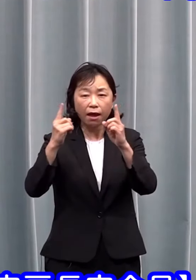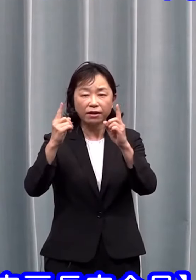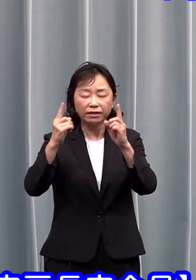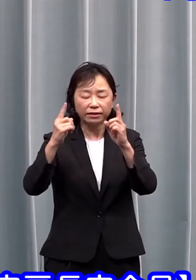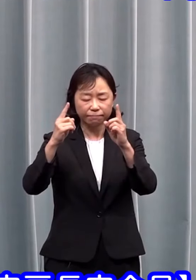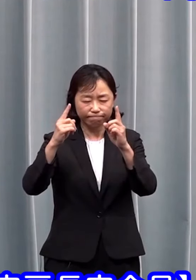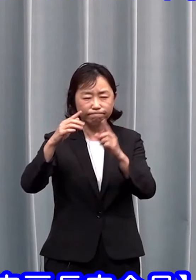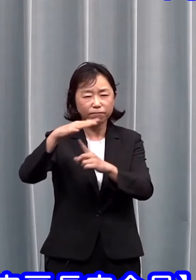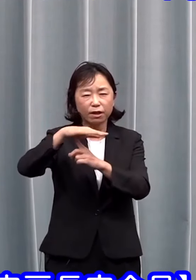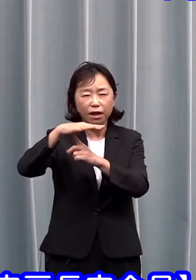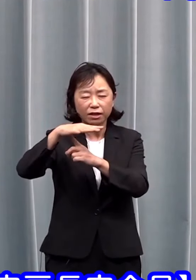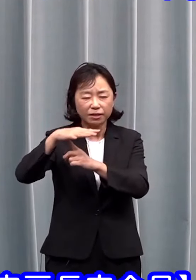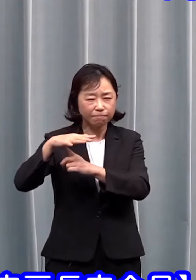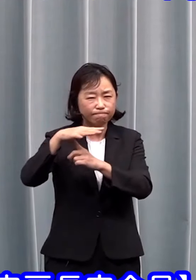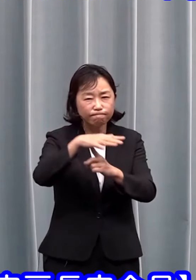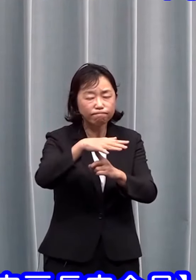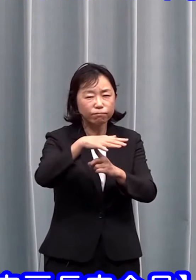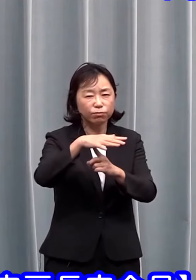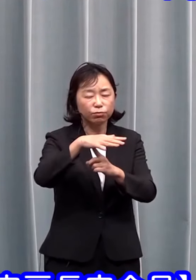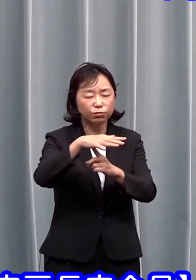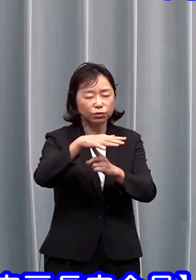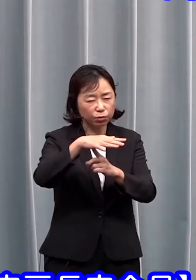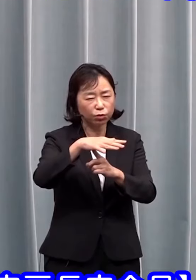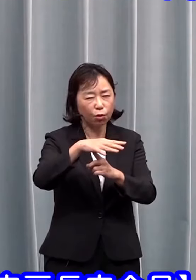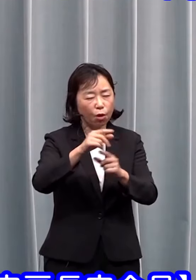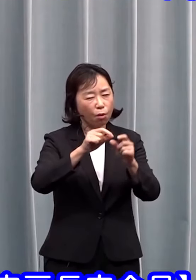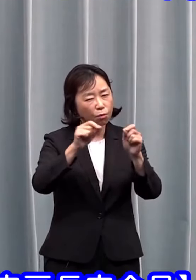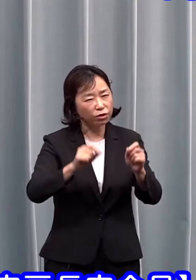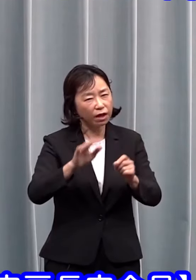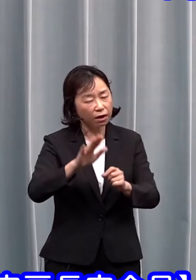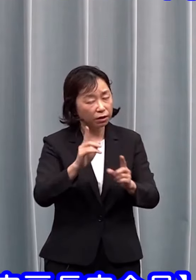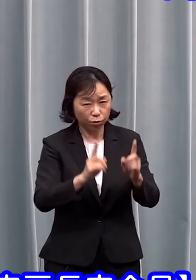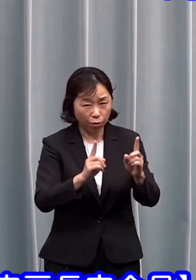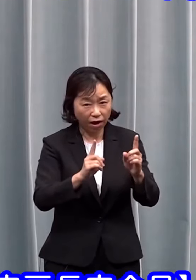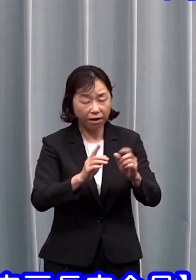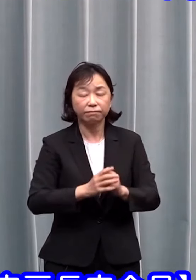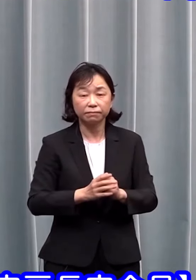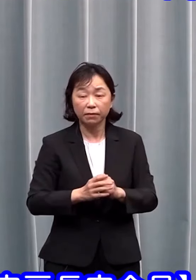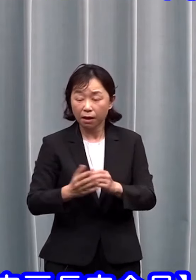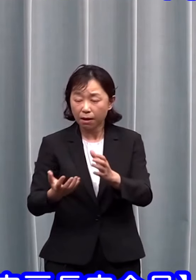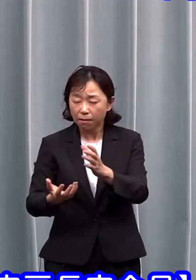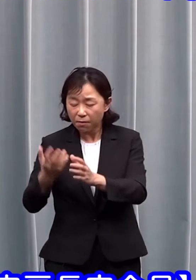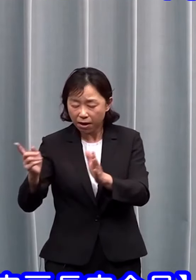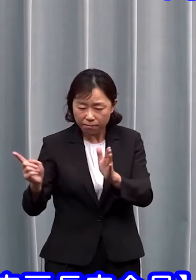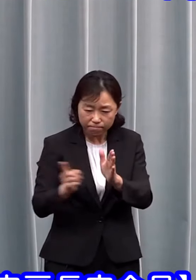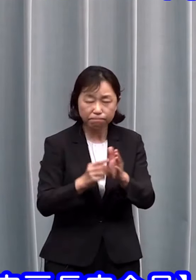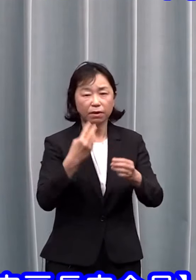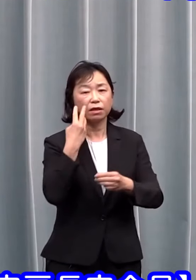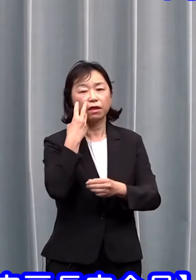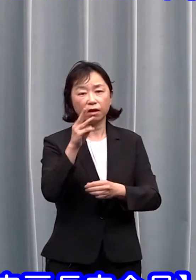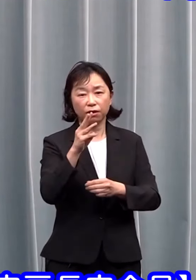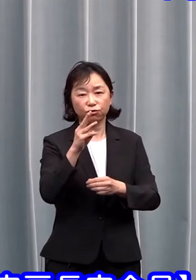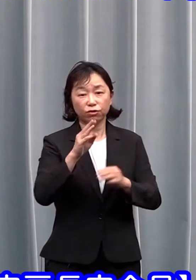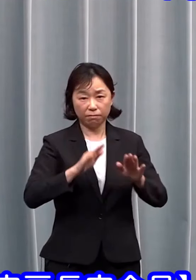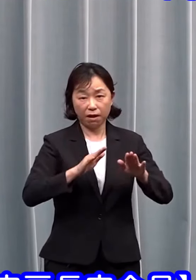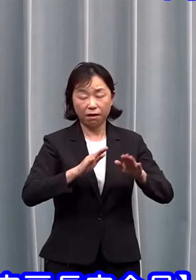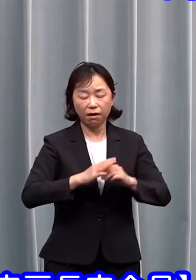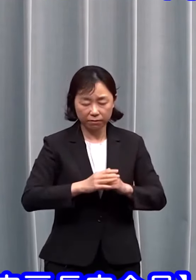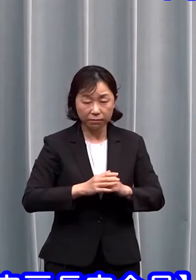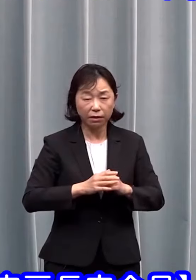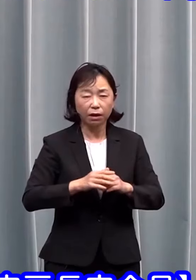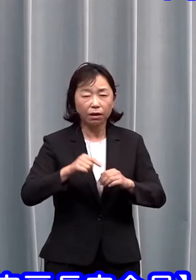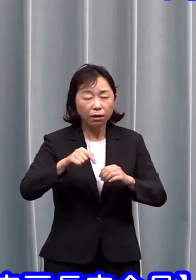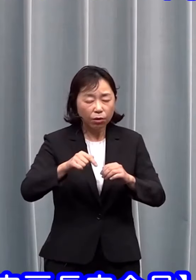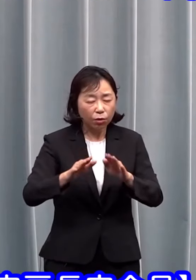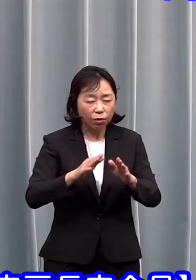かったのかというところを改めてお聞きしたいんですが、3ヶ月が経ちました。ある程度、自衛隊の方たちも今どういうことがこの日起